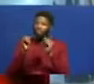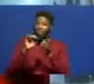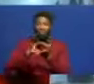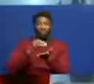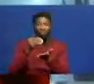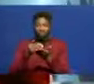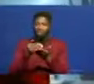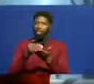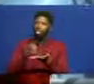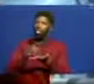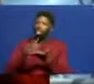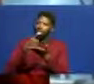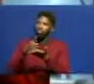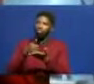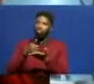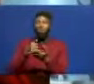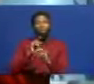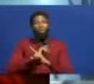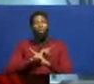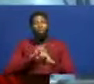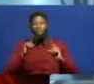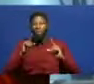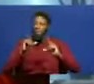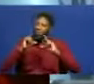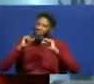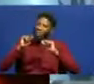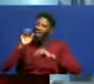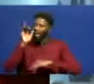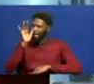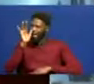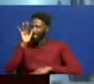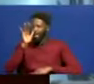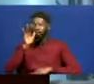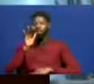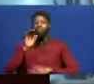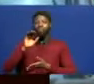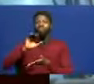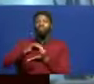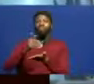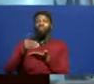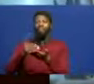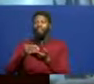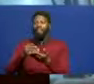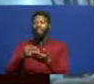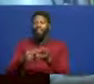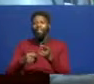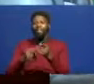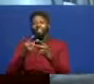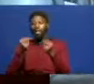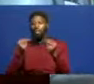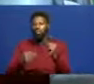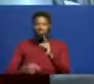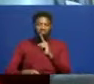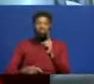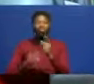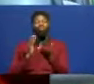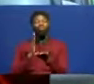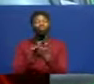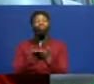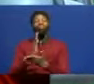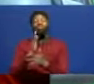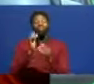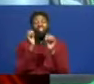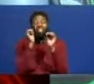hiyo msidanganywe kwamba kwa yani Hustler Fund ni kitu ambayo kwamba kifupi yani ni ya uongo. Hustler Fund ni ya ukweli. Kwa maana